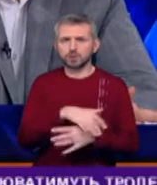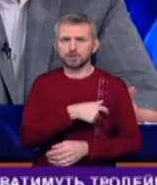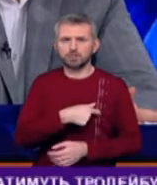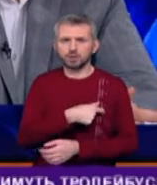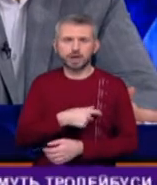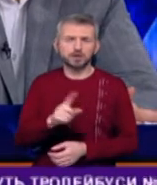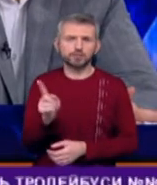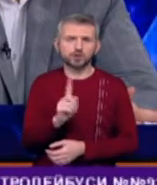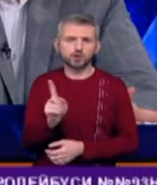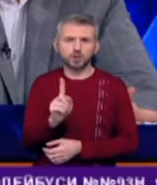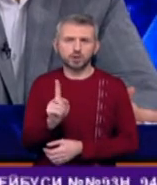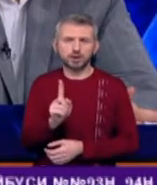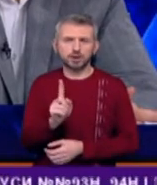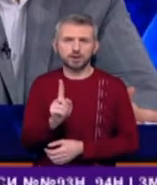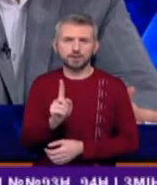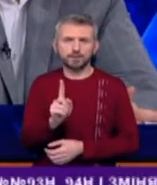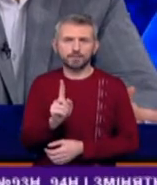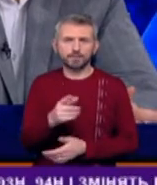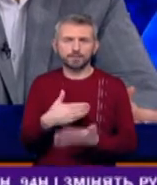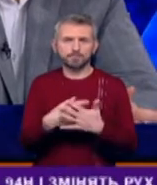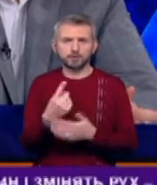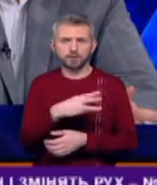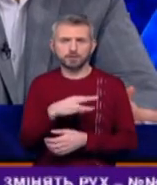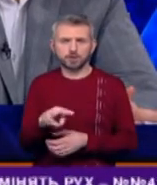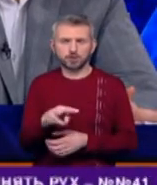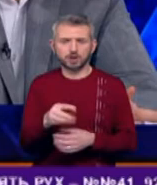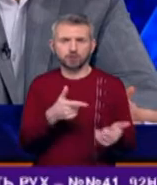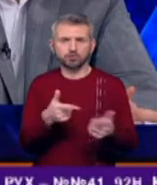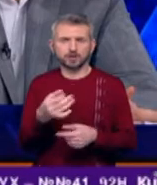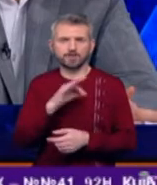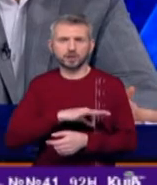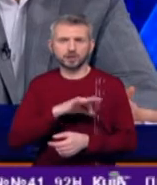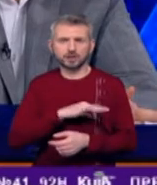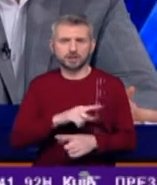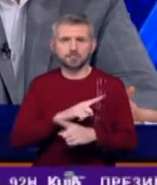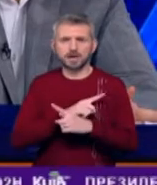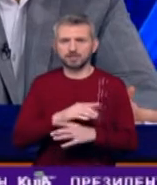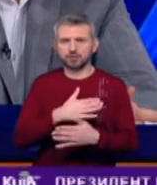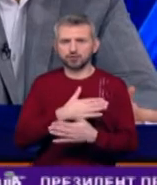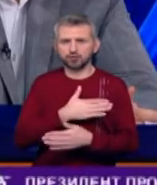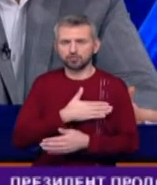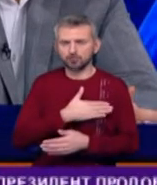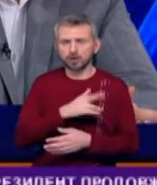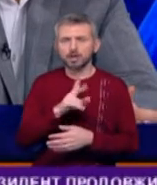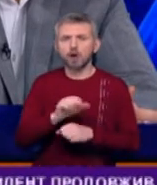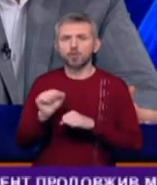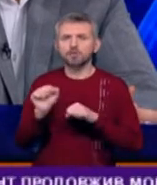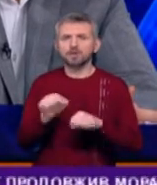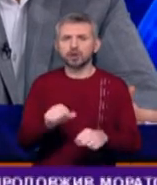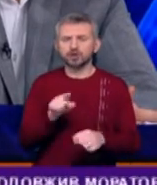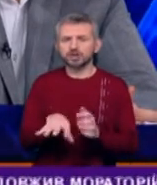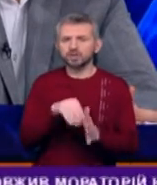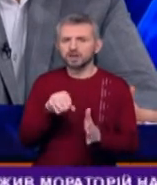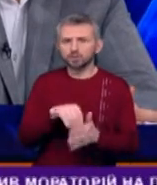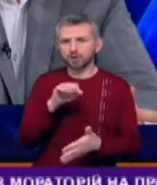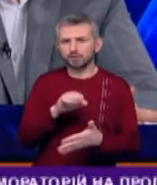що близько мільйона у нас готується використати так званих мертвих душ. Як убезпечити ці вибори